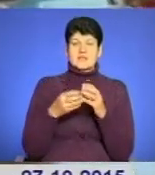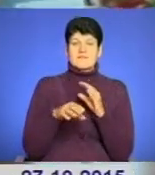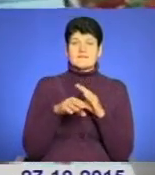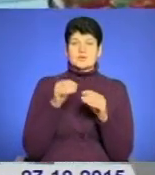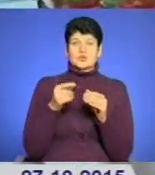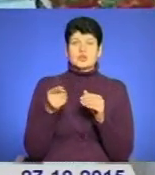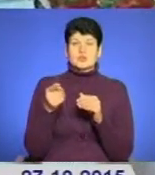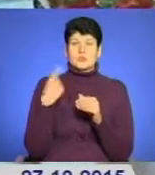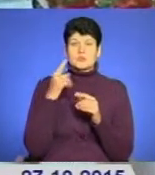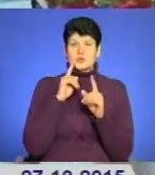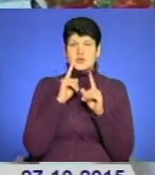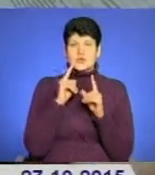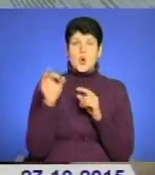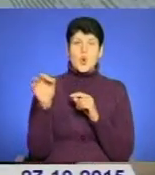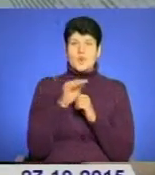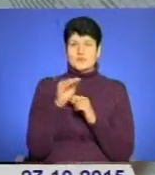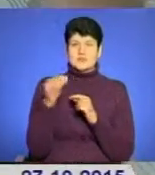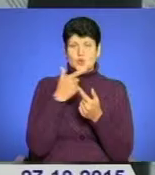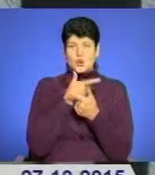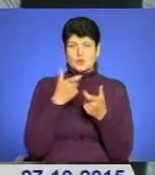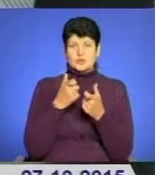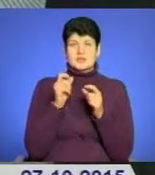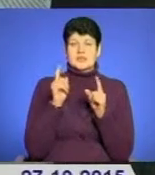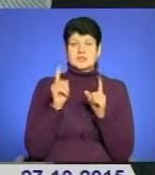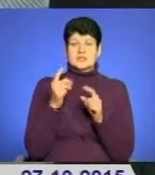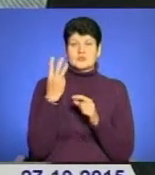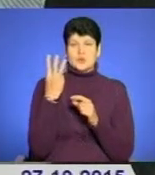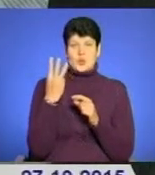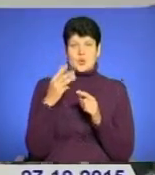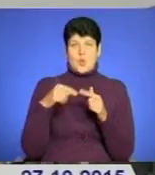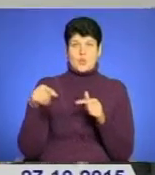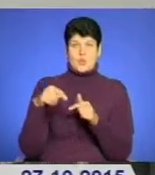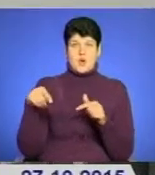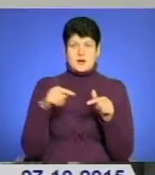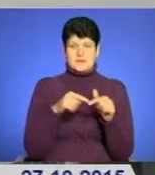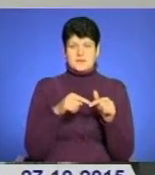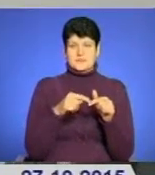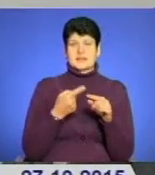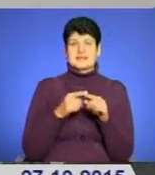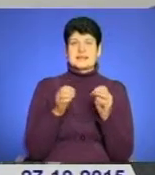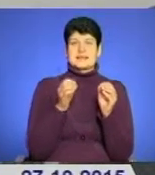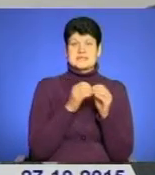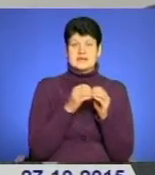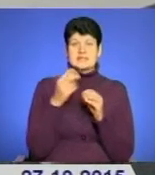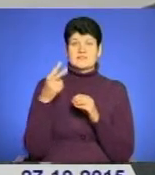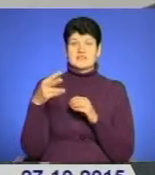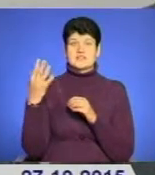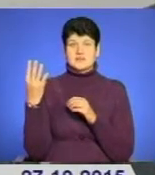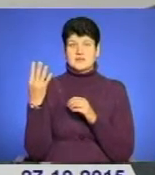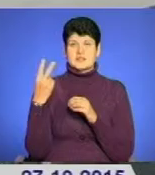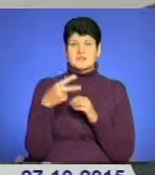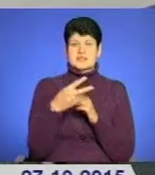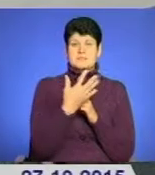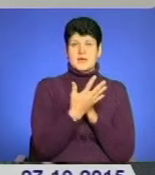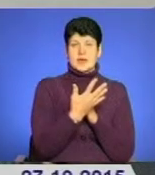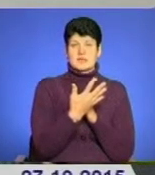Тернопільської обласної ради офіційно оголошують лише по 3 округах. Це 10-й, 24-й та